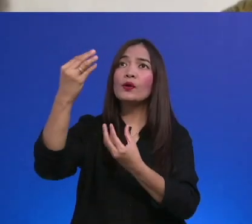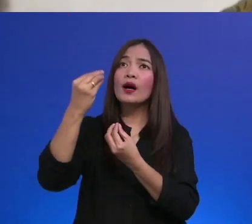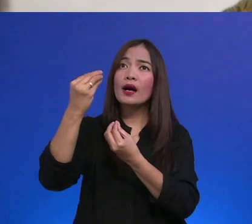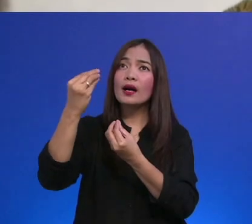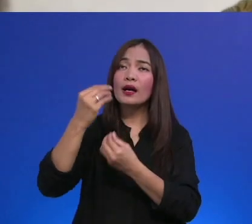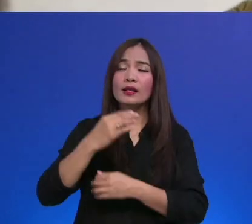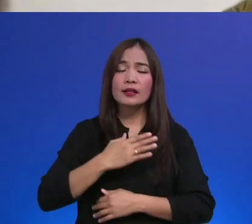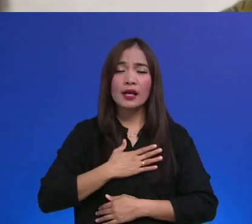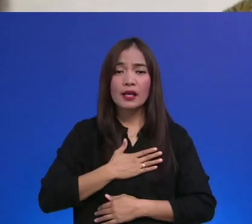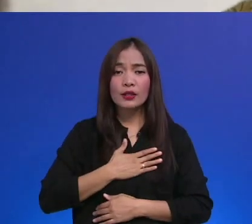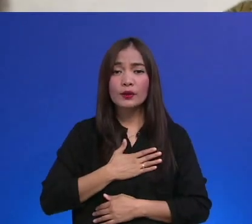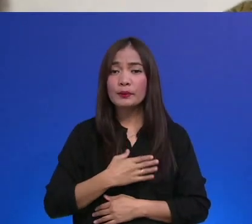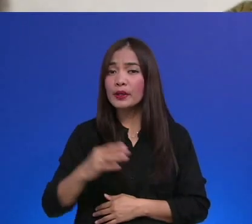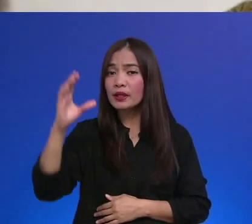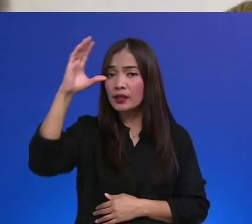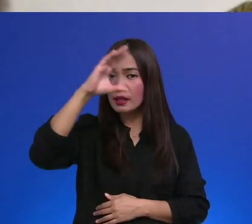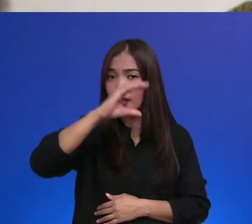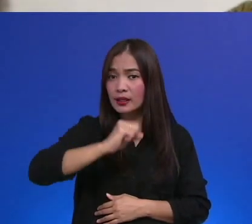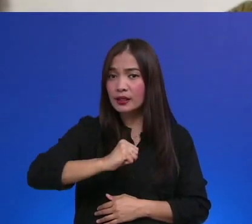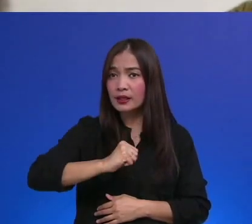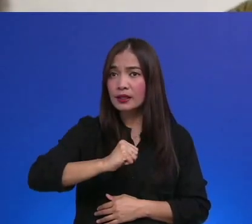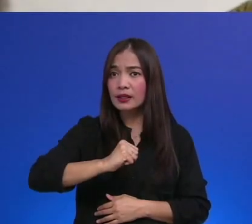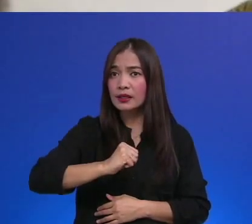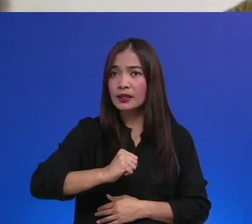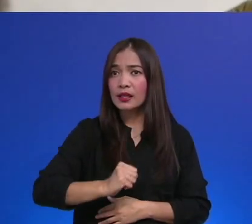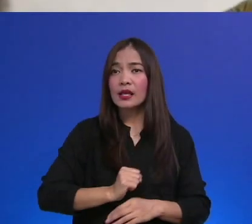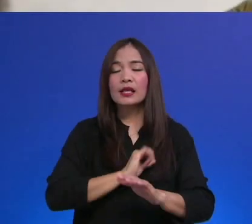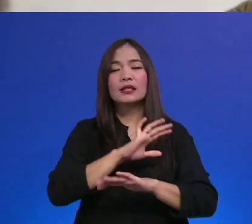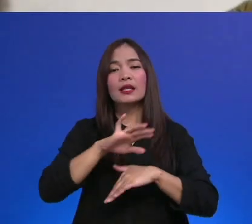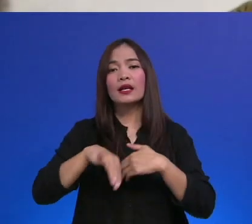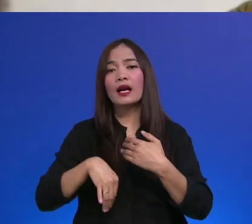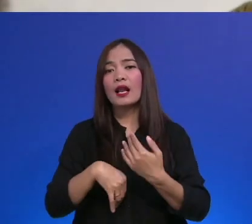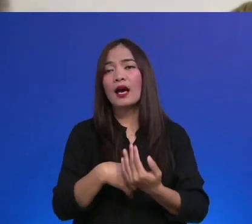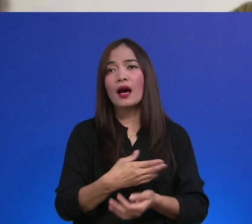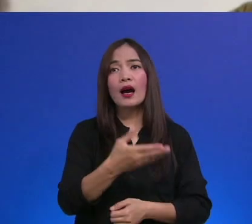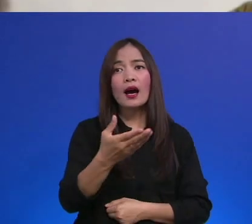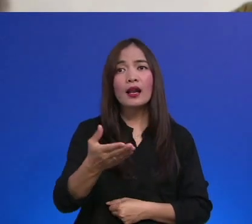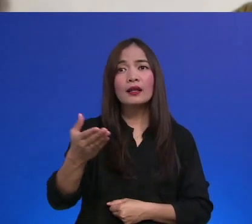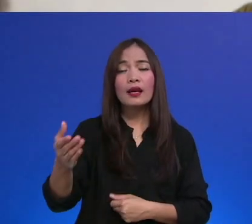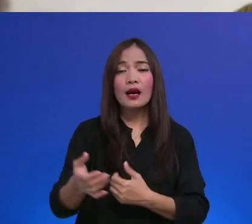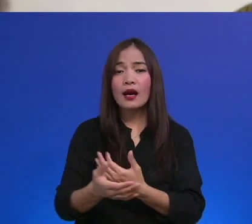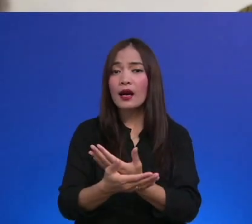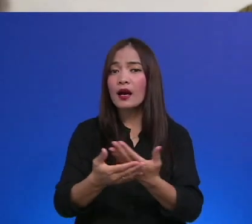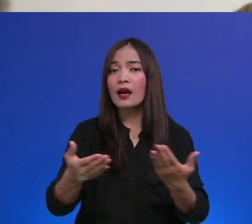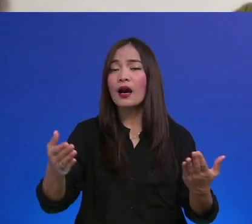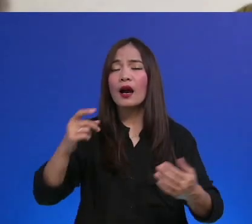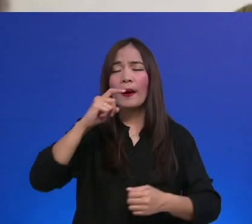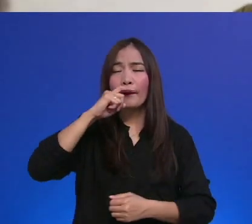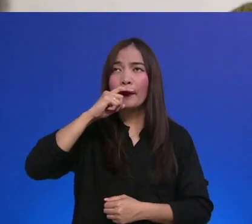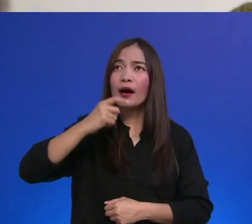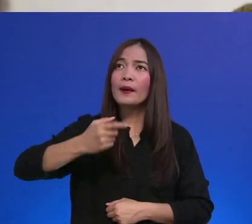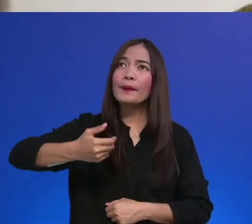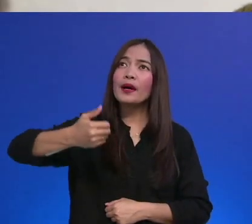kau ajarku mengerti segala hal yang